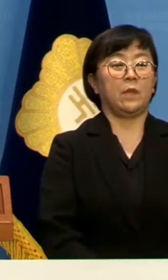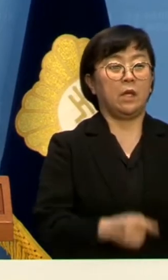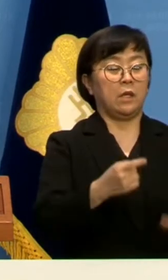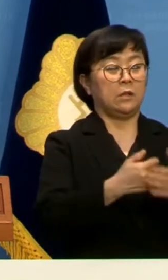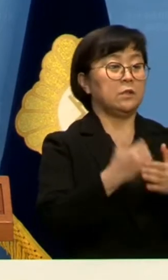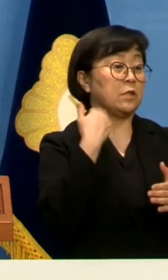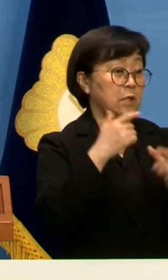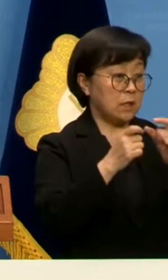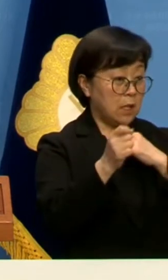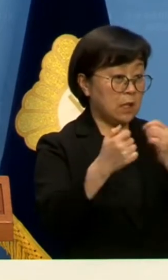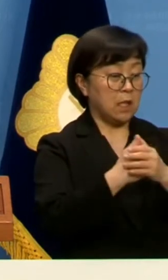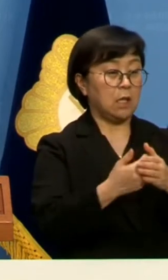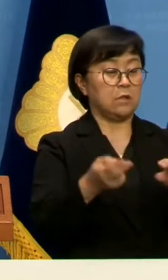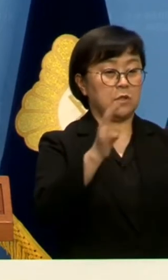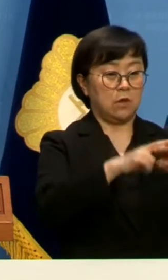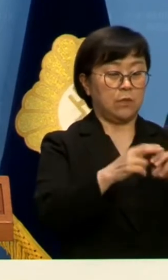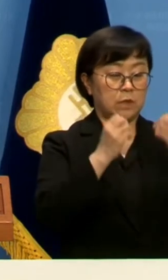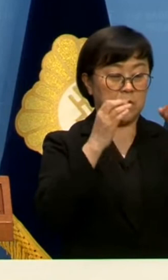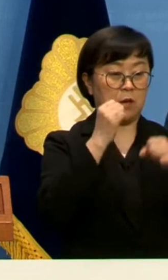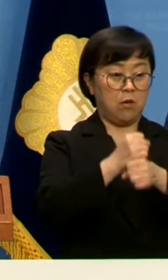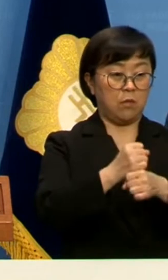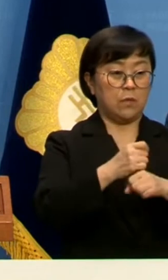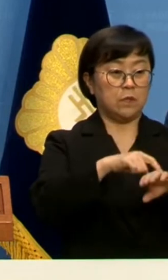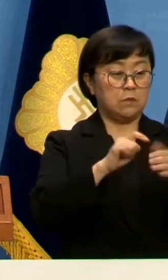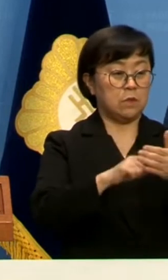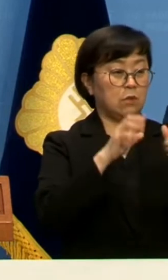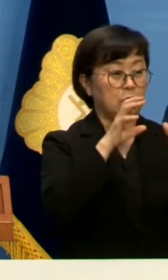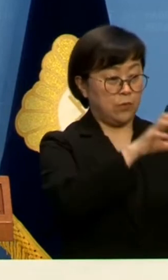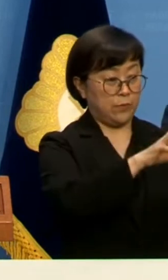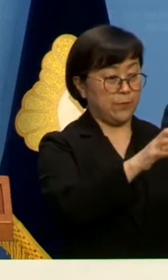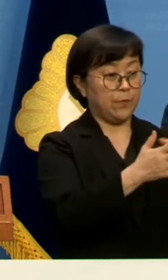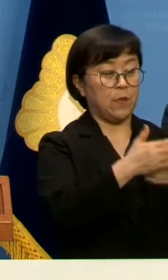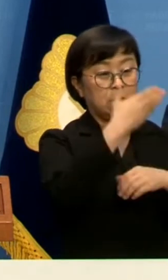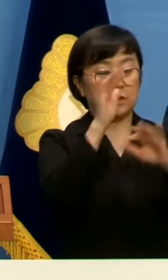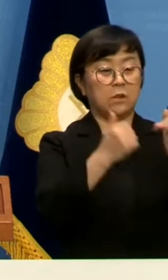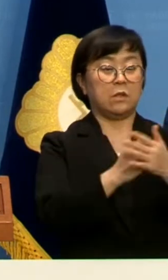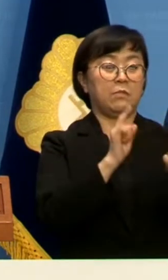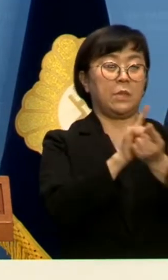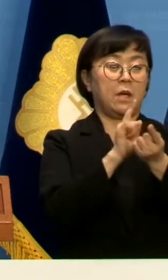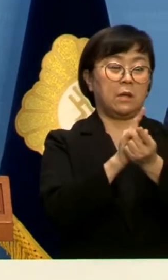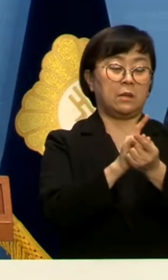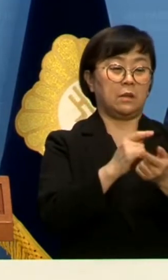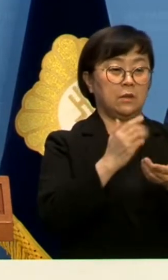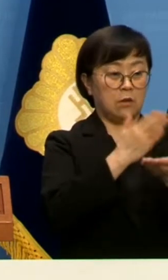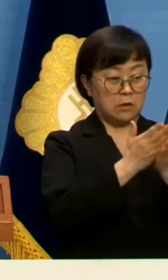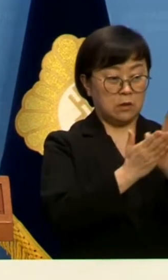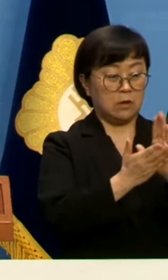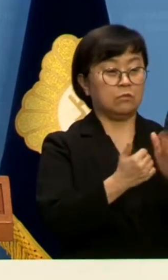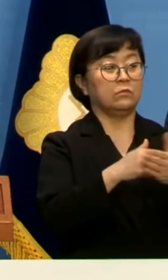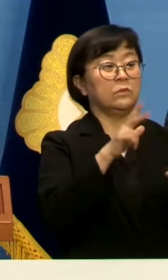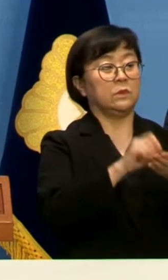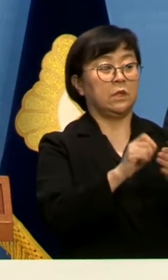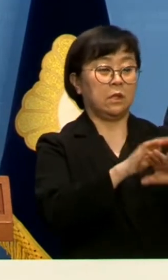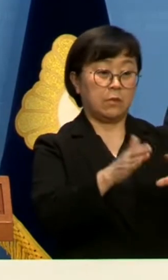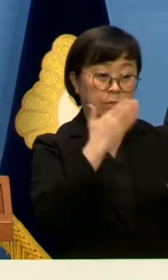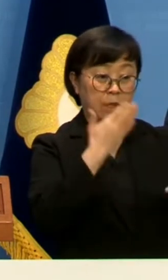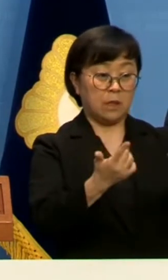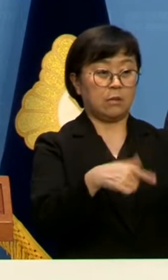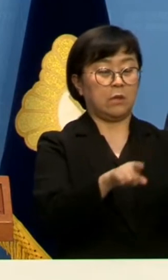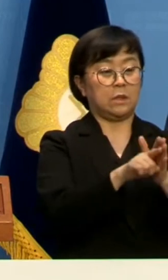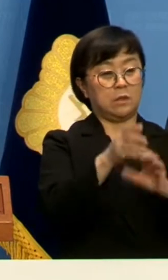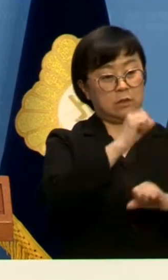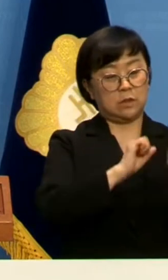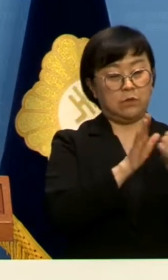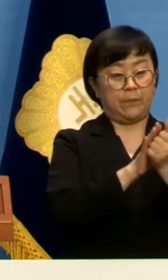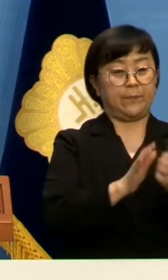더불어 전세 사기, 취업 및 창업, 심리적 고립 등 청년이 맞닥뜨린 각종 문제를 해결할 수 있도록